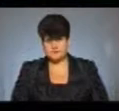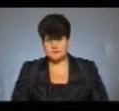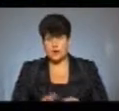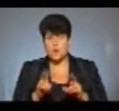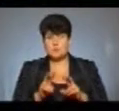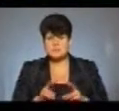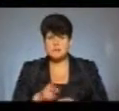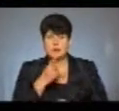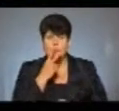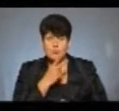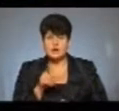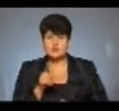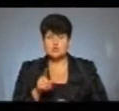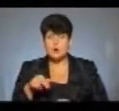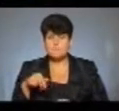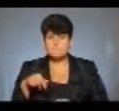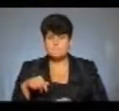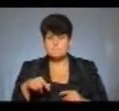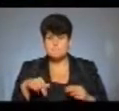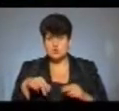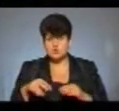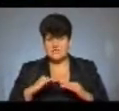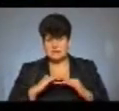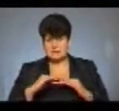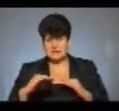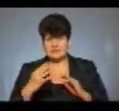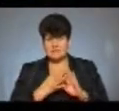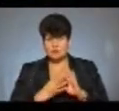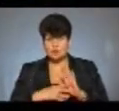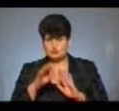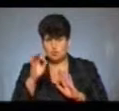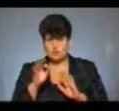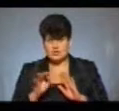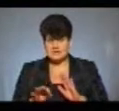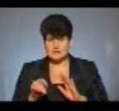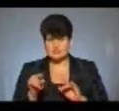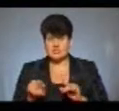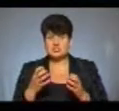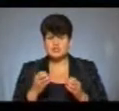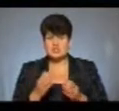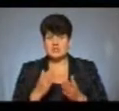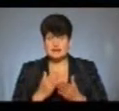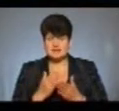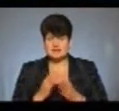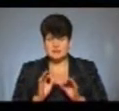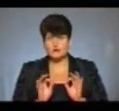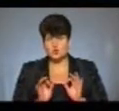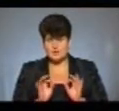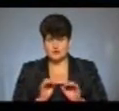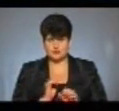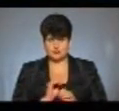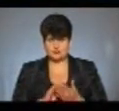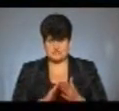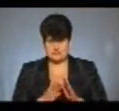Обстеживши, ми побачили, що пішохідні плити, 90% на пішохідних зонах вони ще існуючі і в нормальному робочому